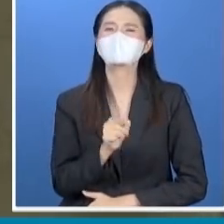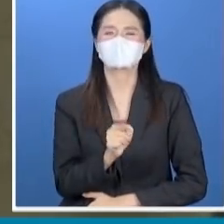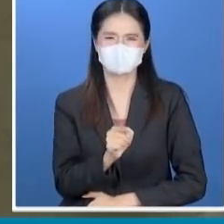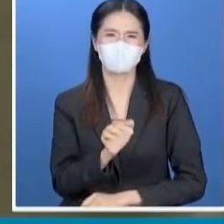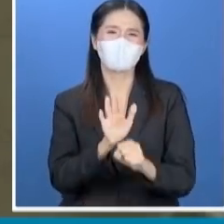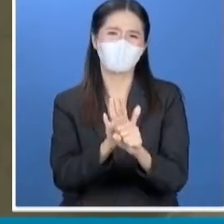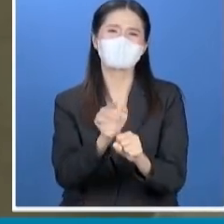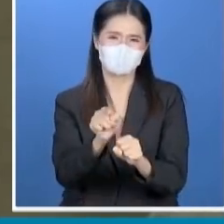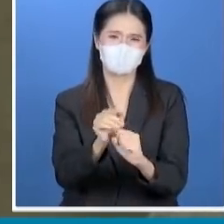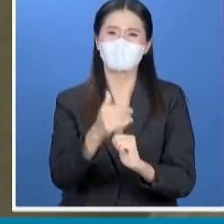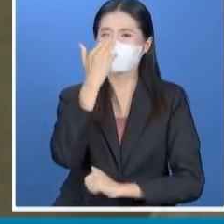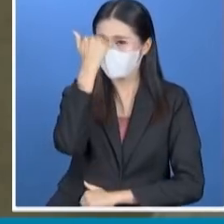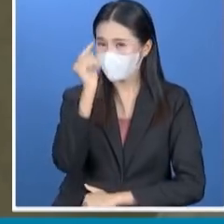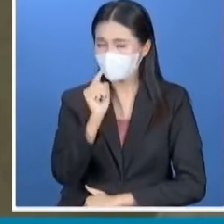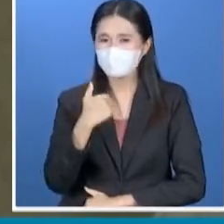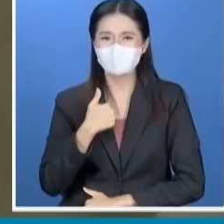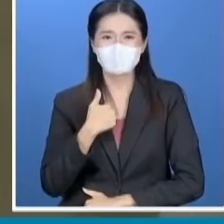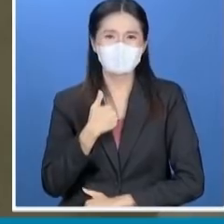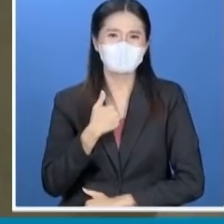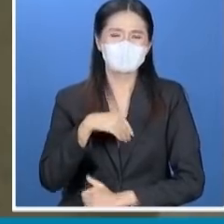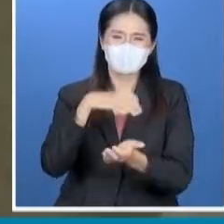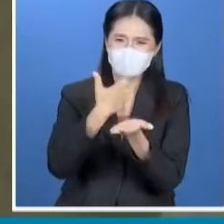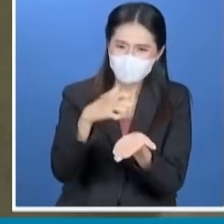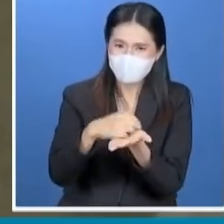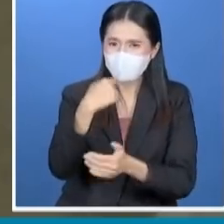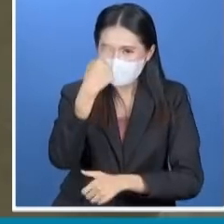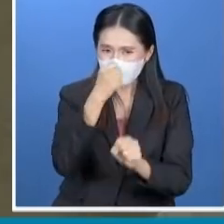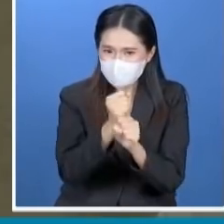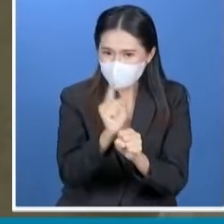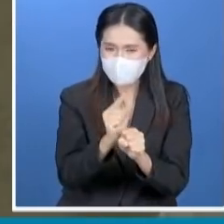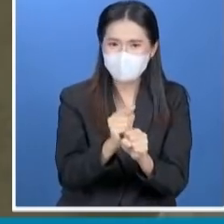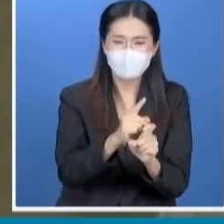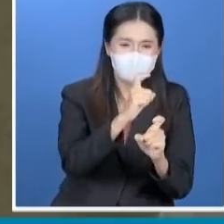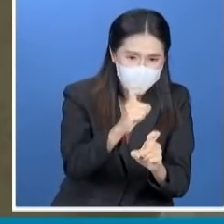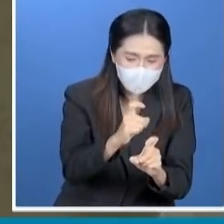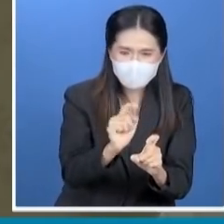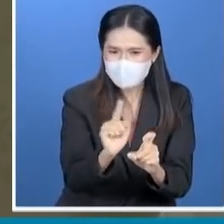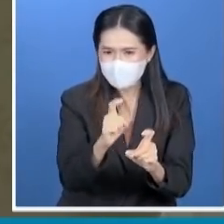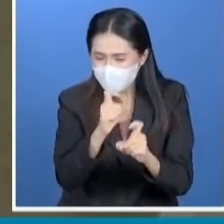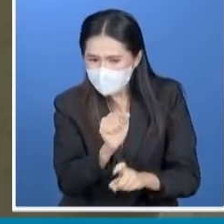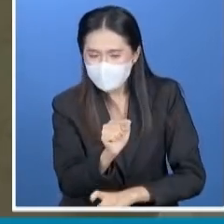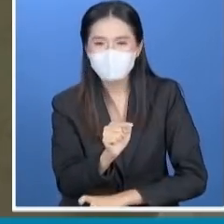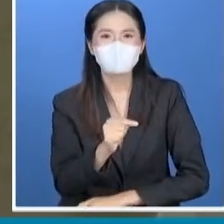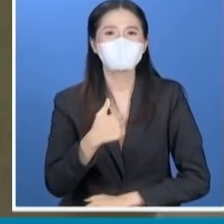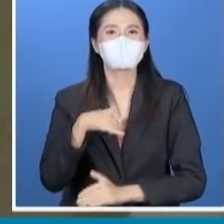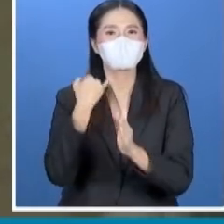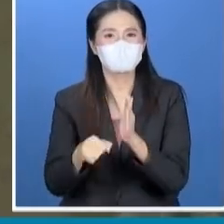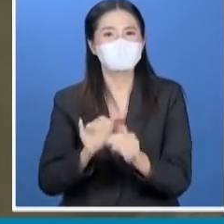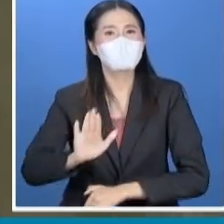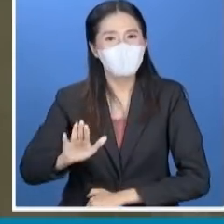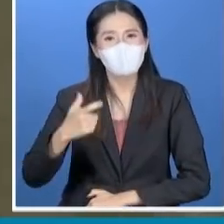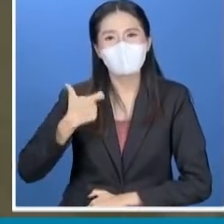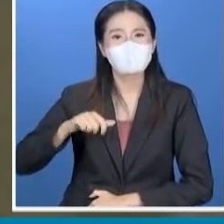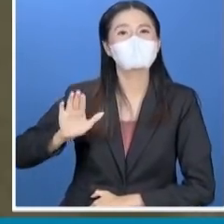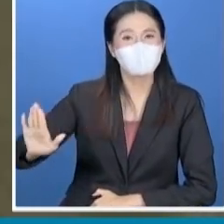าเราไม่สามารถบรรยายได้ว่าใครทำยังไงถึงประมาทเพราะเดี๋ยวมันจะก้าวล่วงอำนาจของท่านพนักงานอัยการ